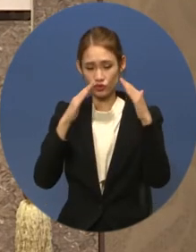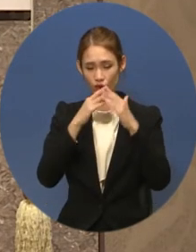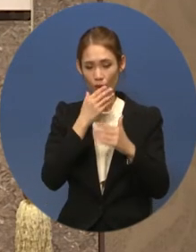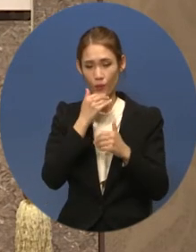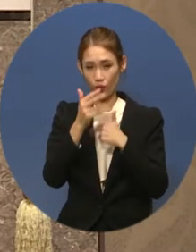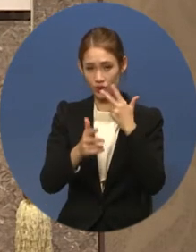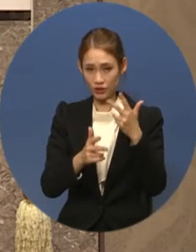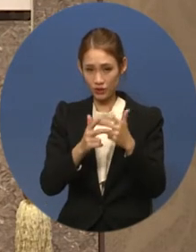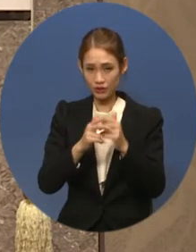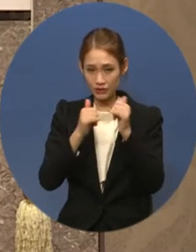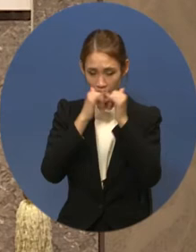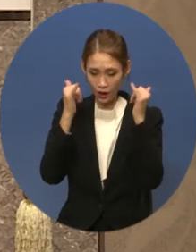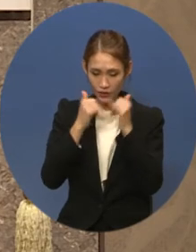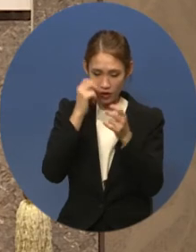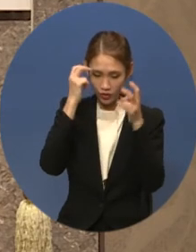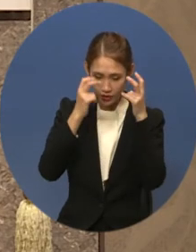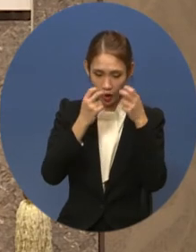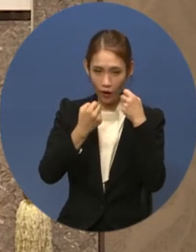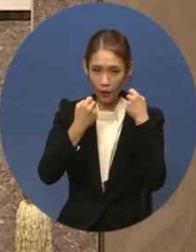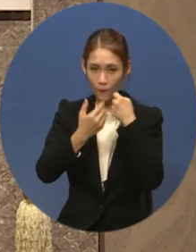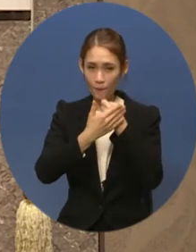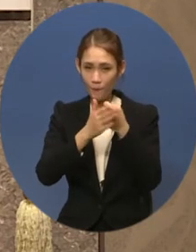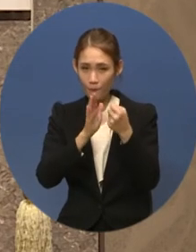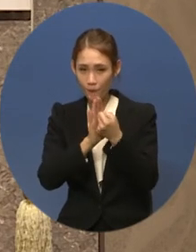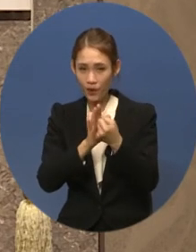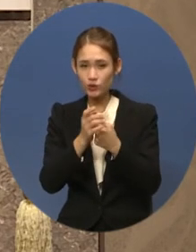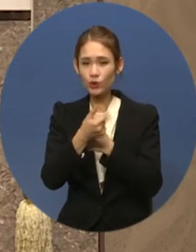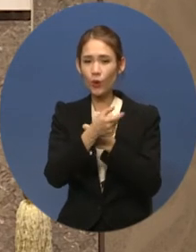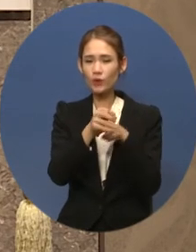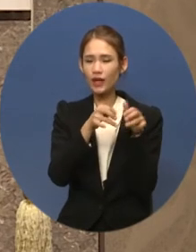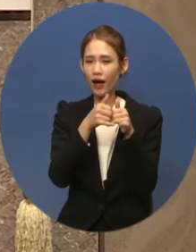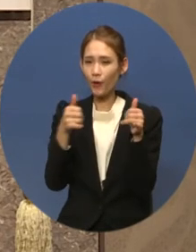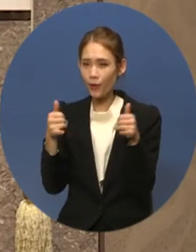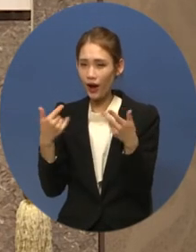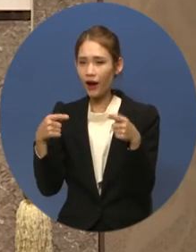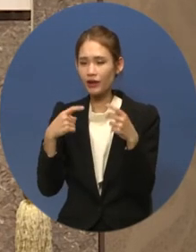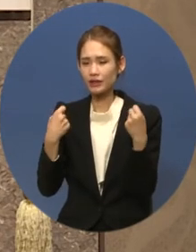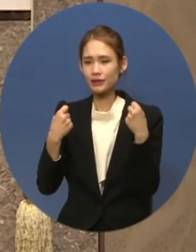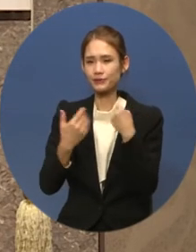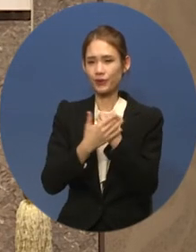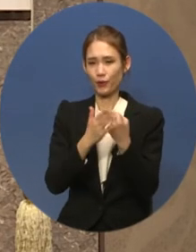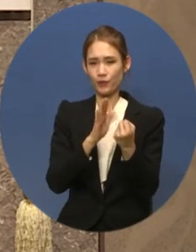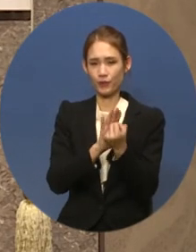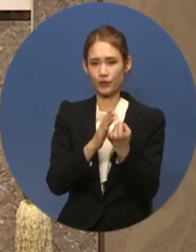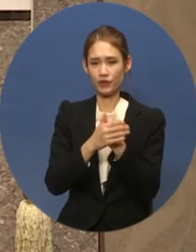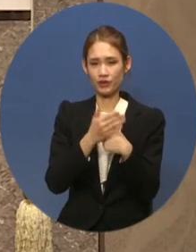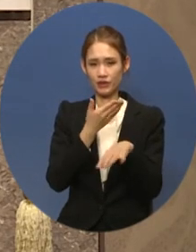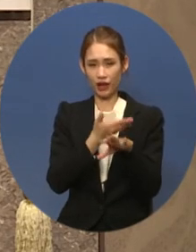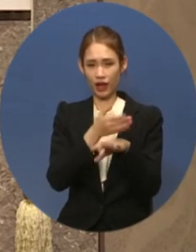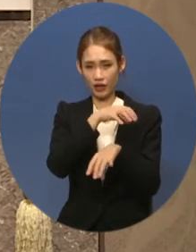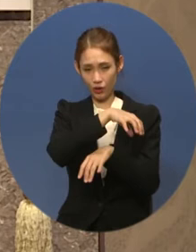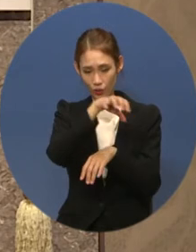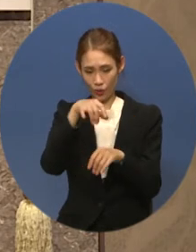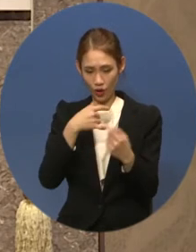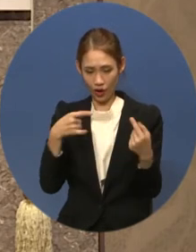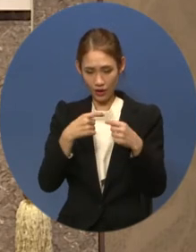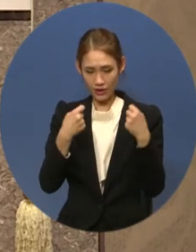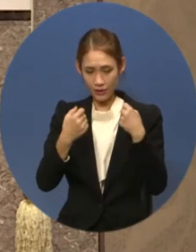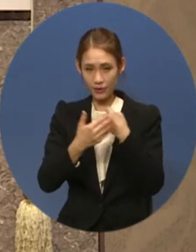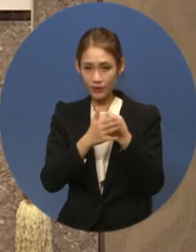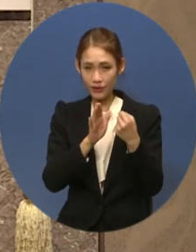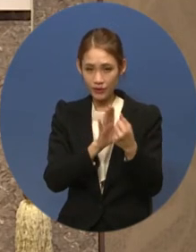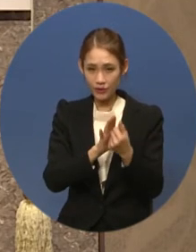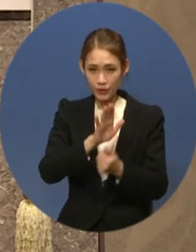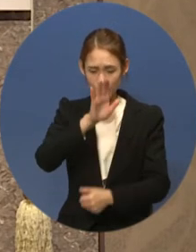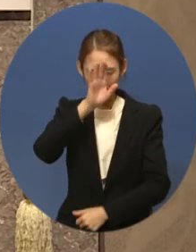사회적 기업과 협력을 하고 소상공인과 입력하고 다른지 역사의 기관이라 공공기관과 협력하는 것 처럼 선한